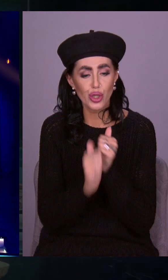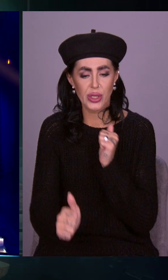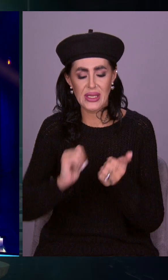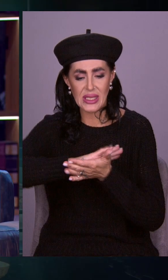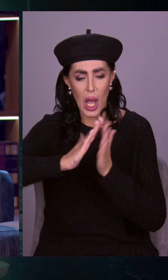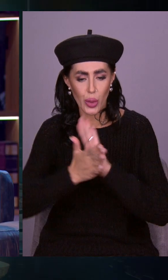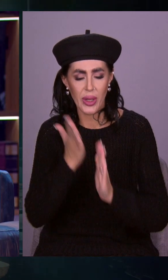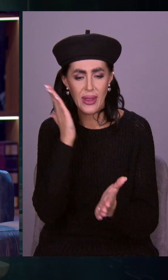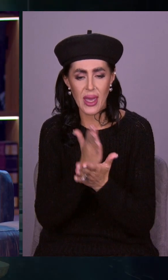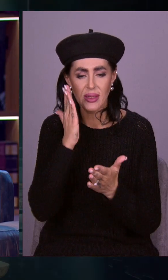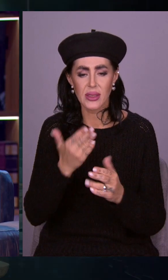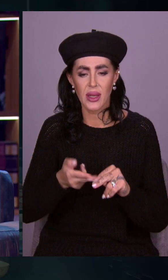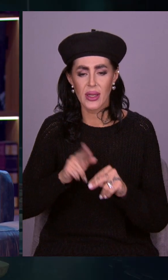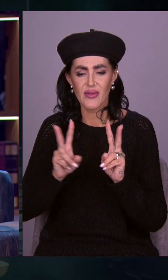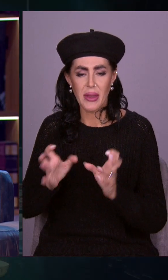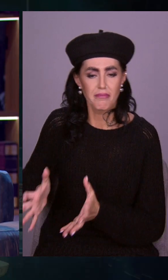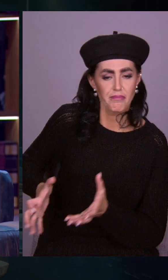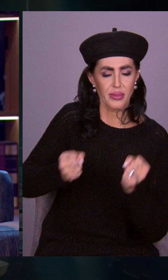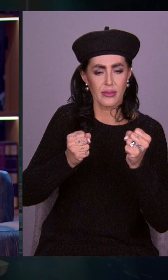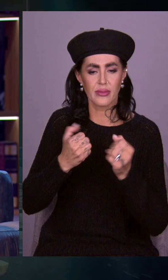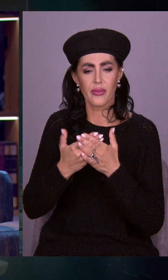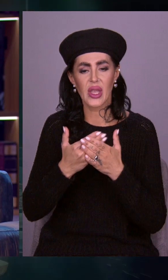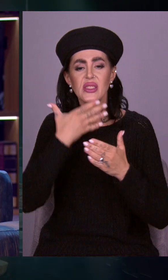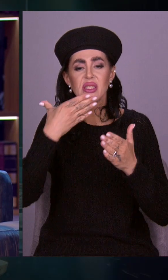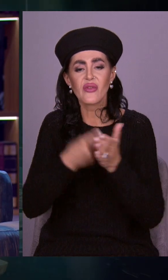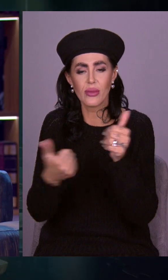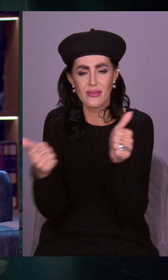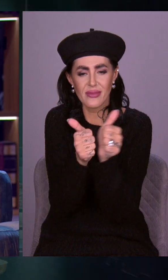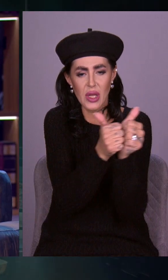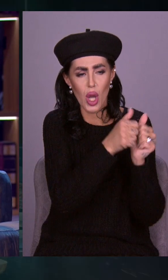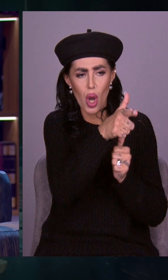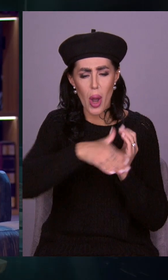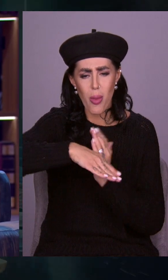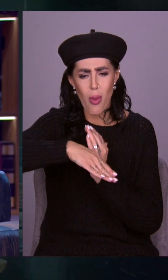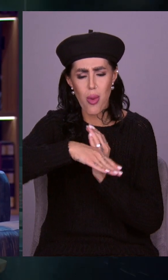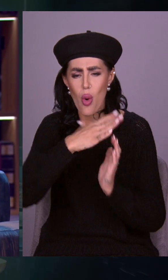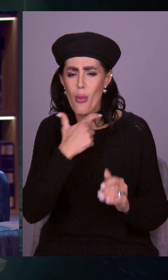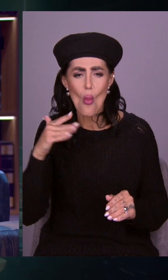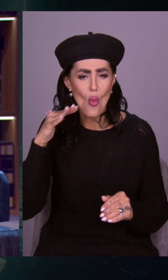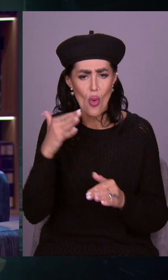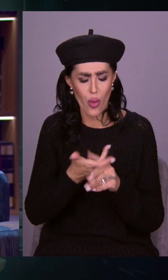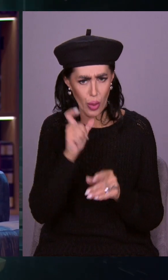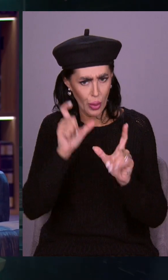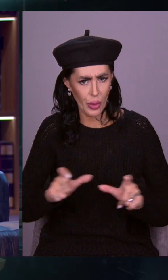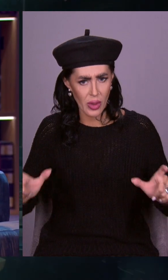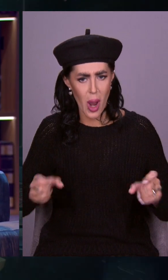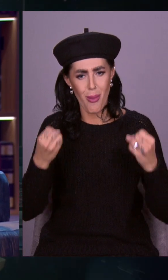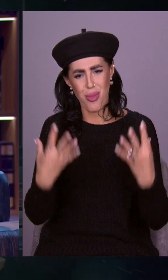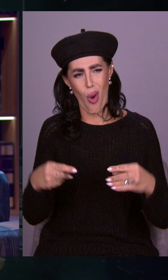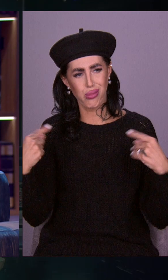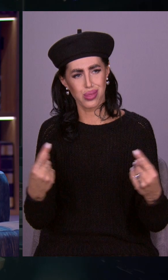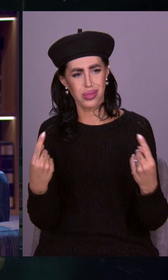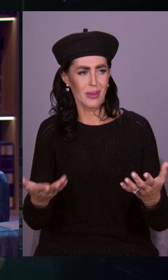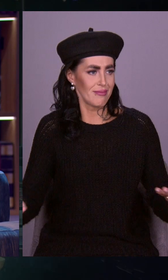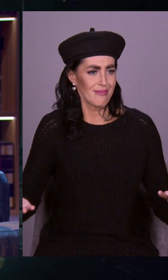так? Підстраховка. У кожного бекапа є свій бекап. Тобто, в принципі, щось піти на Євробаченні не так майже не може. У нас, знову